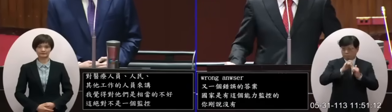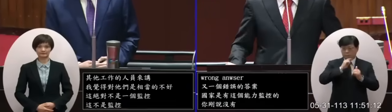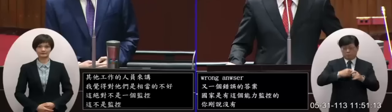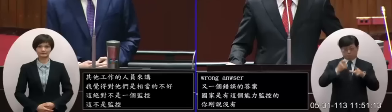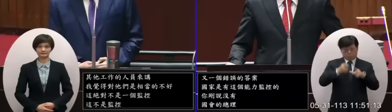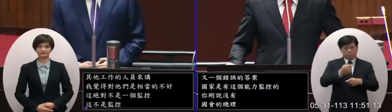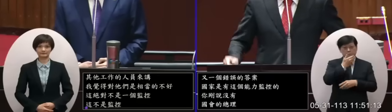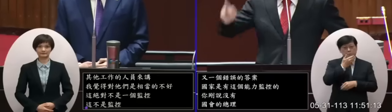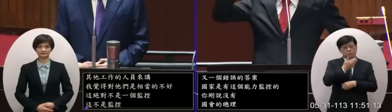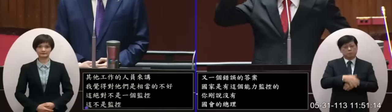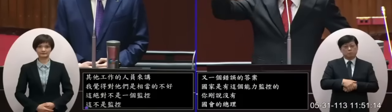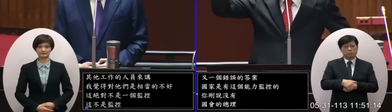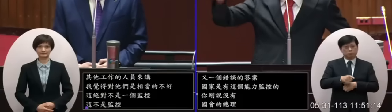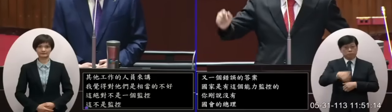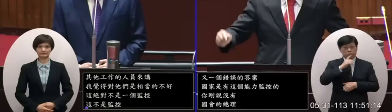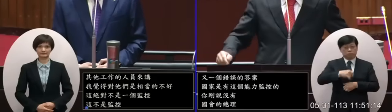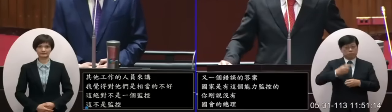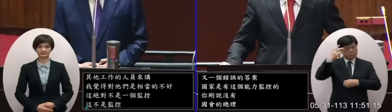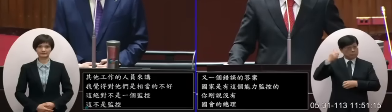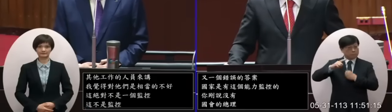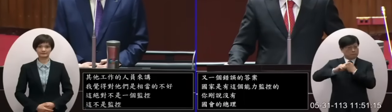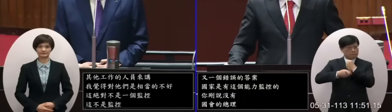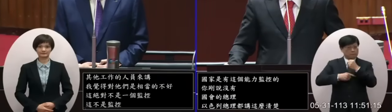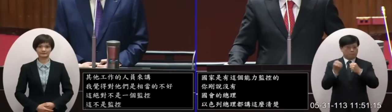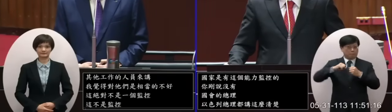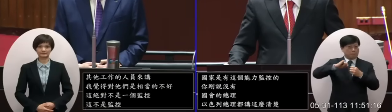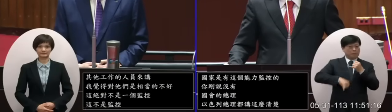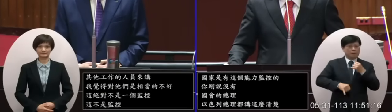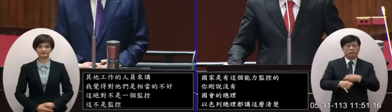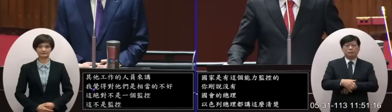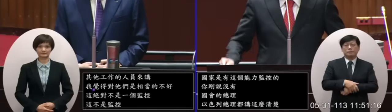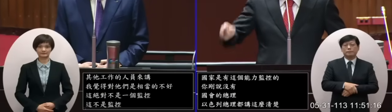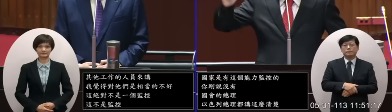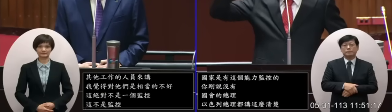利益，这是违反宪法的事情，